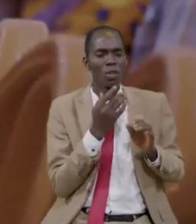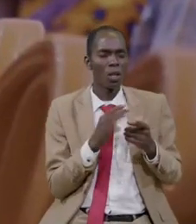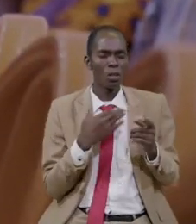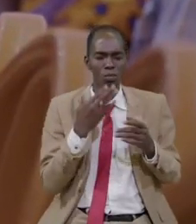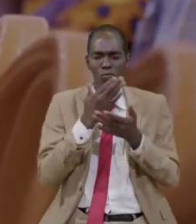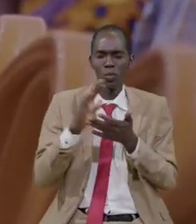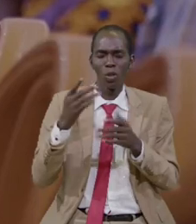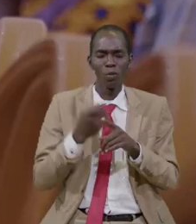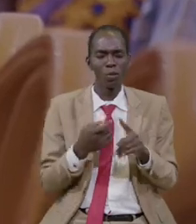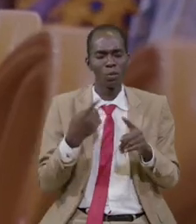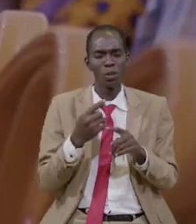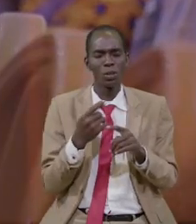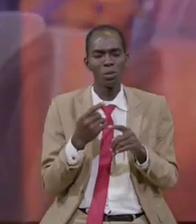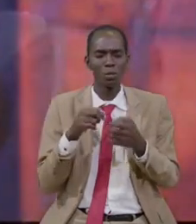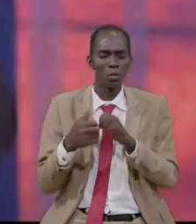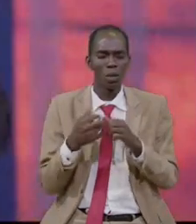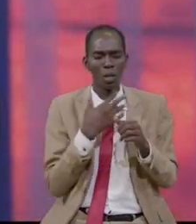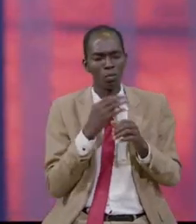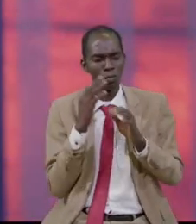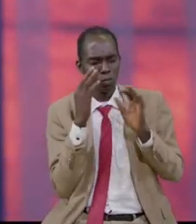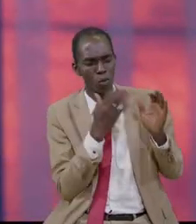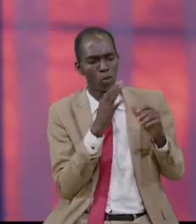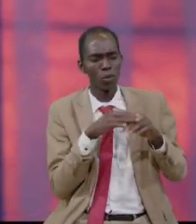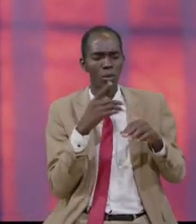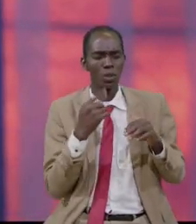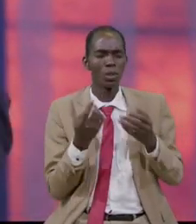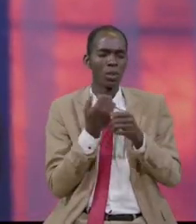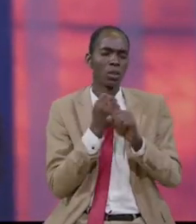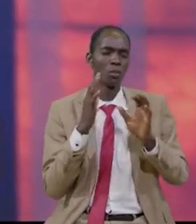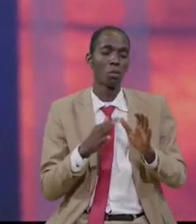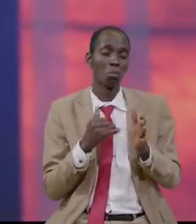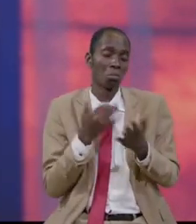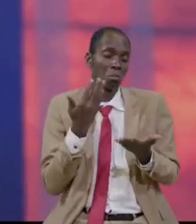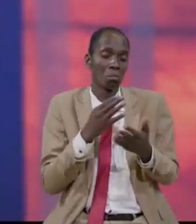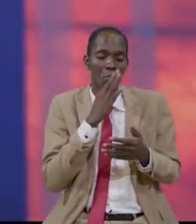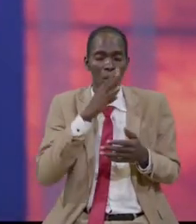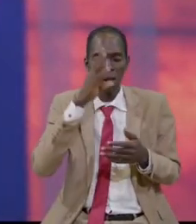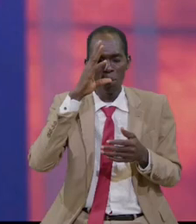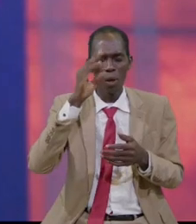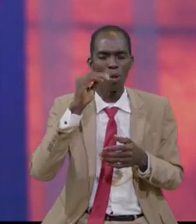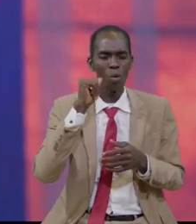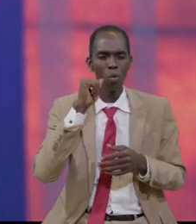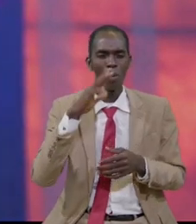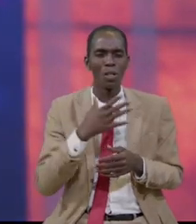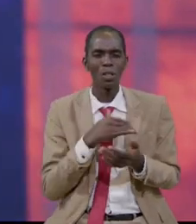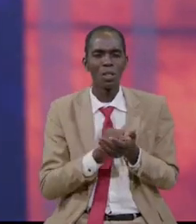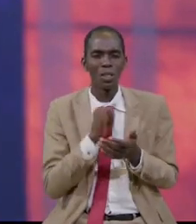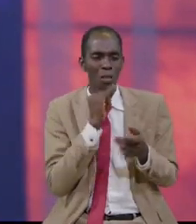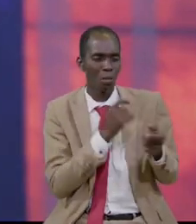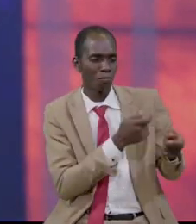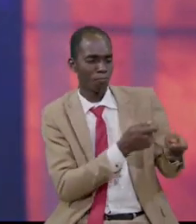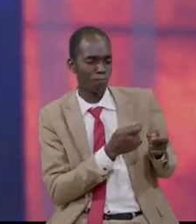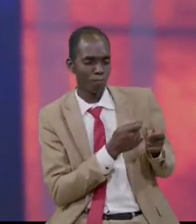Et à se tourner vers, je répète, un homme, ça peut être une femme, qui vous traîne et vous fait